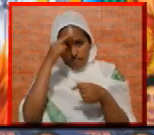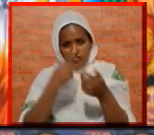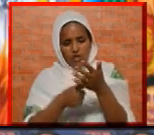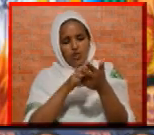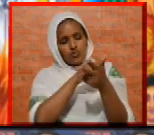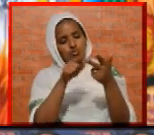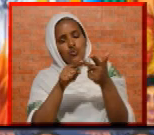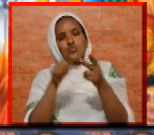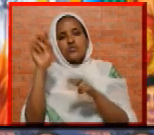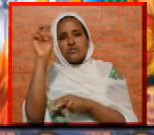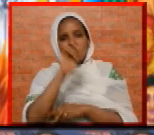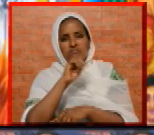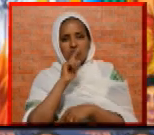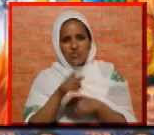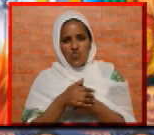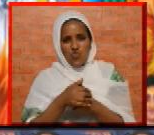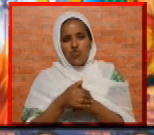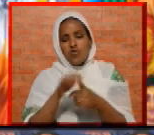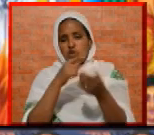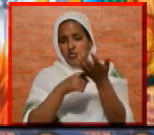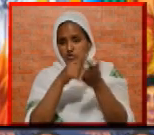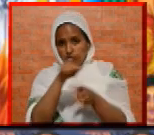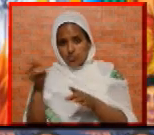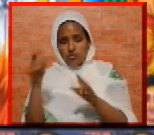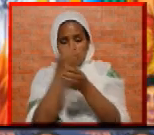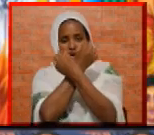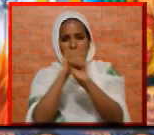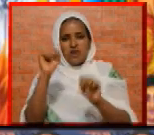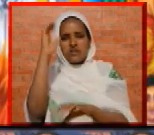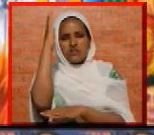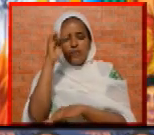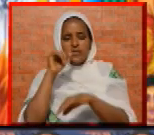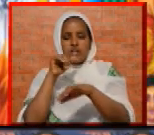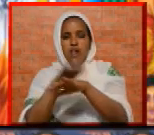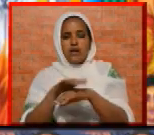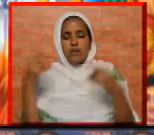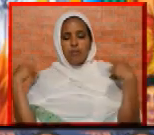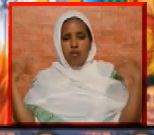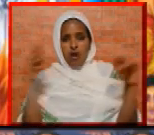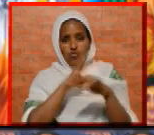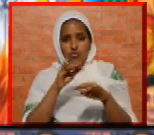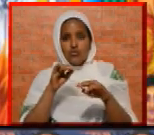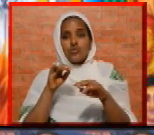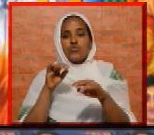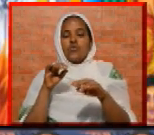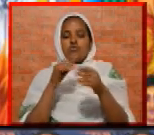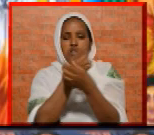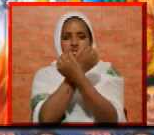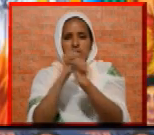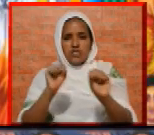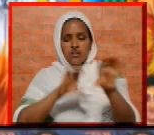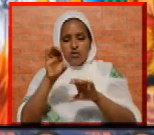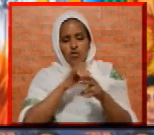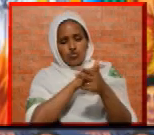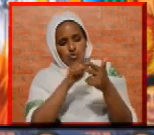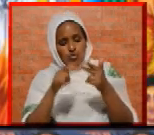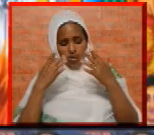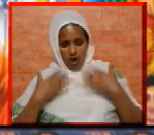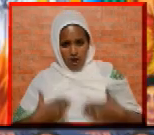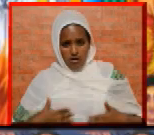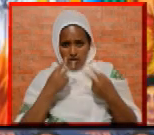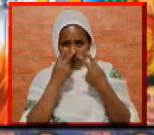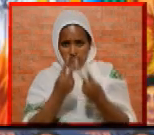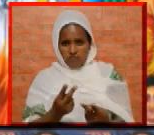እንደተናገርኩት ሶስትዮሽ ነው። እነሱን ያዳነ እግዚአብሔር፣ የተላከ መልአኩና ድህነት የተደረገላቸው ሶስት